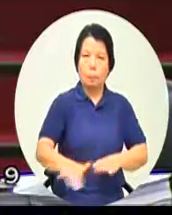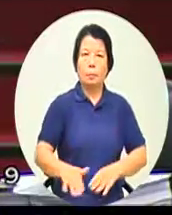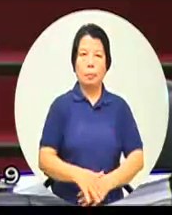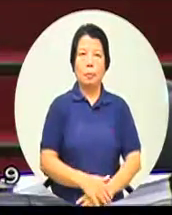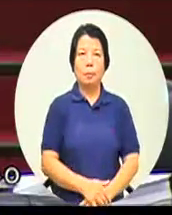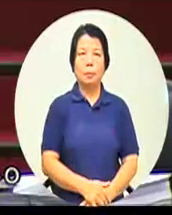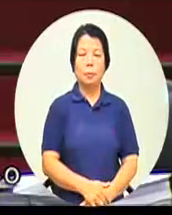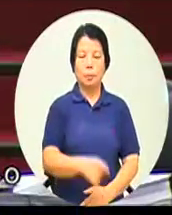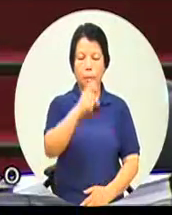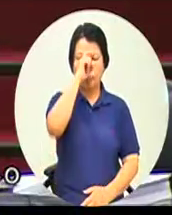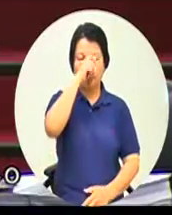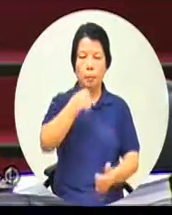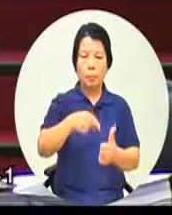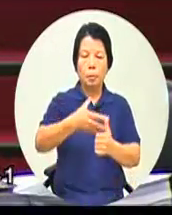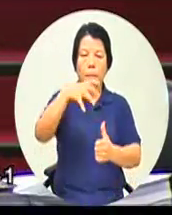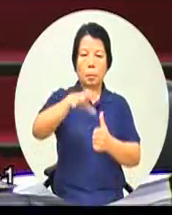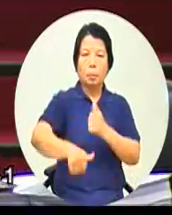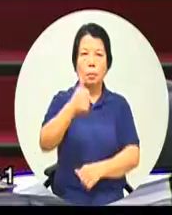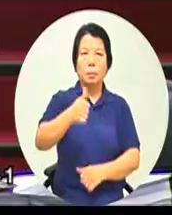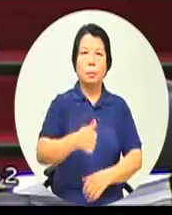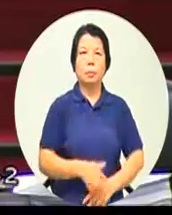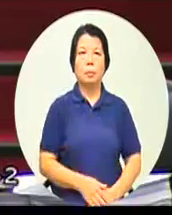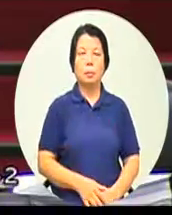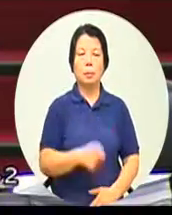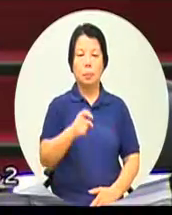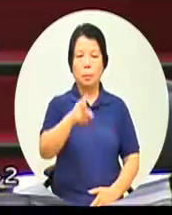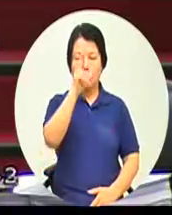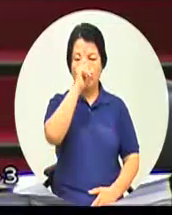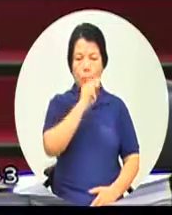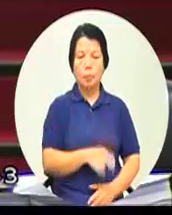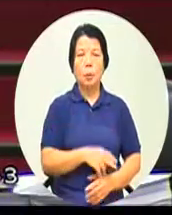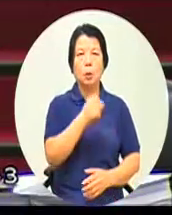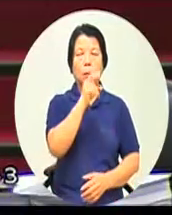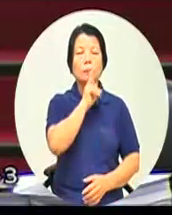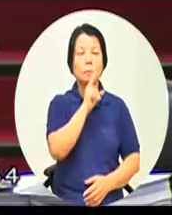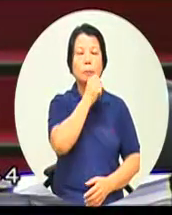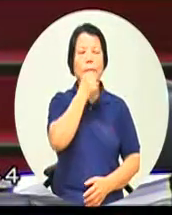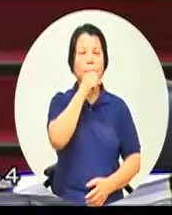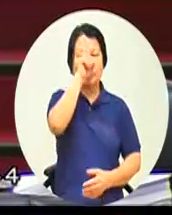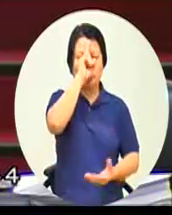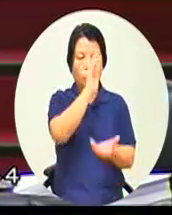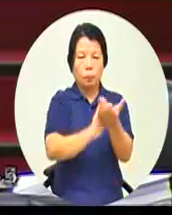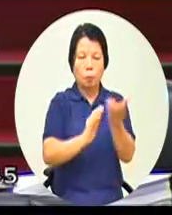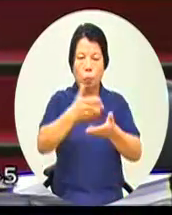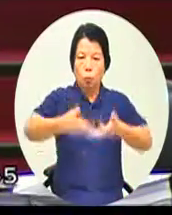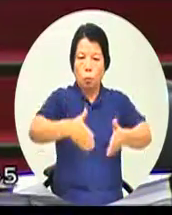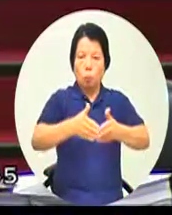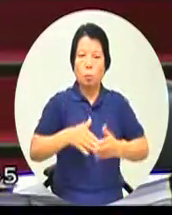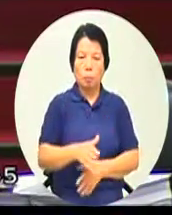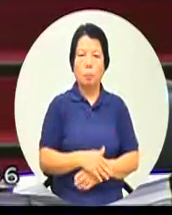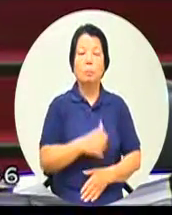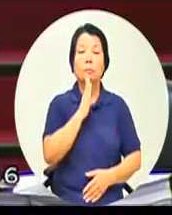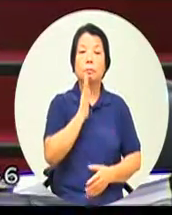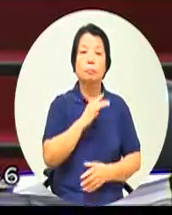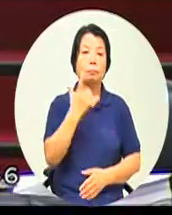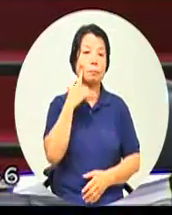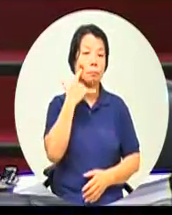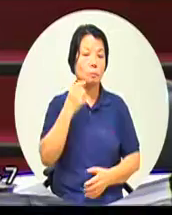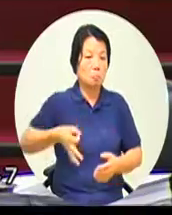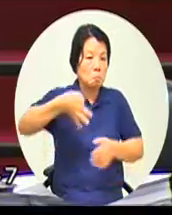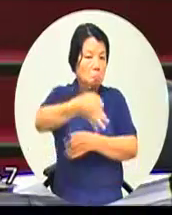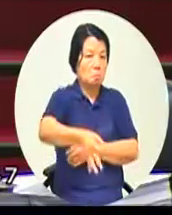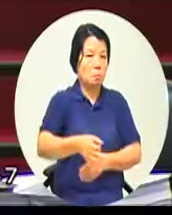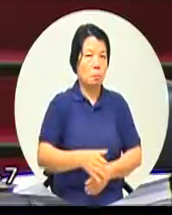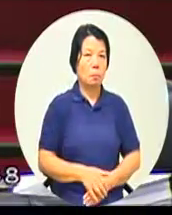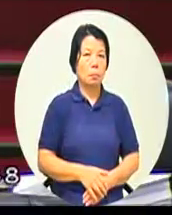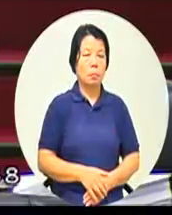哦、我希望那个教育长哦，这个营养午餐是非常非常重要，爱来自家长的经费，我们要